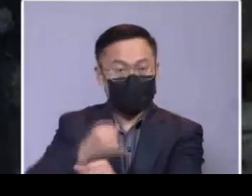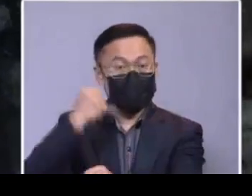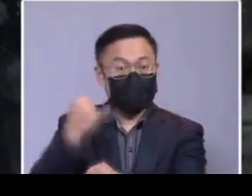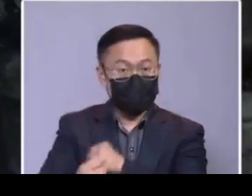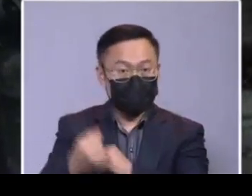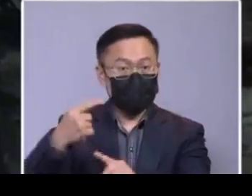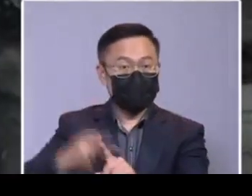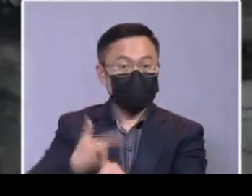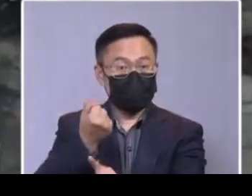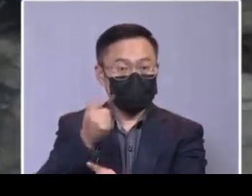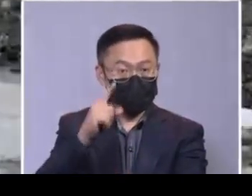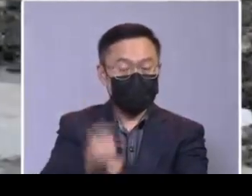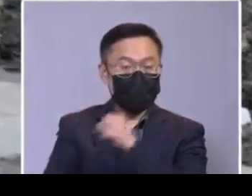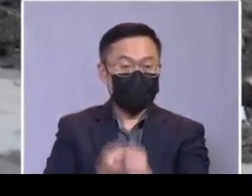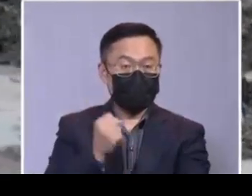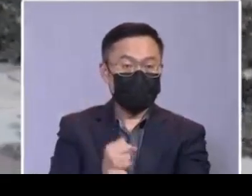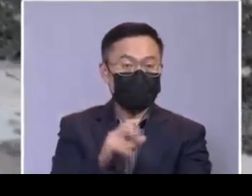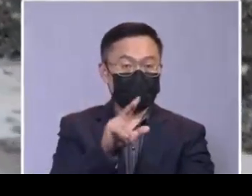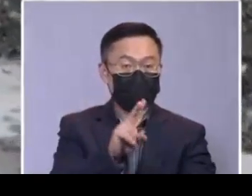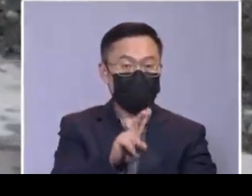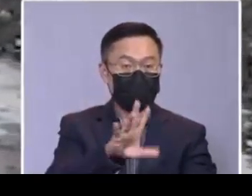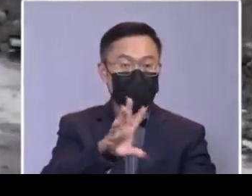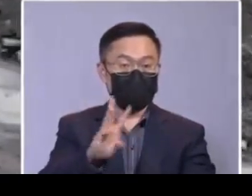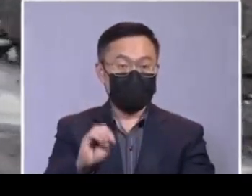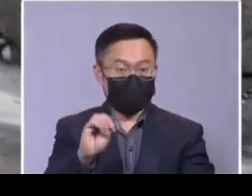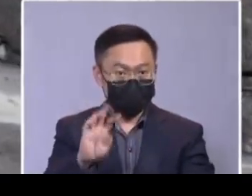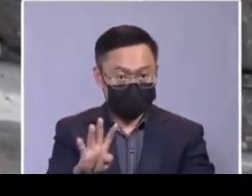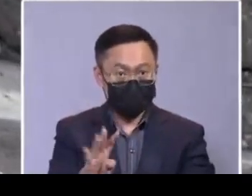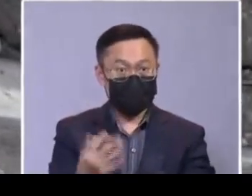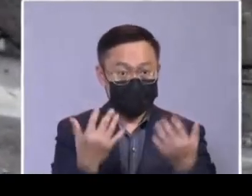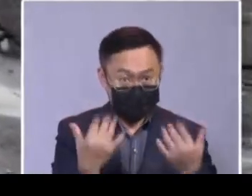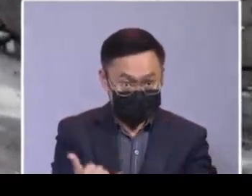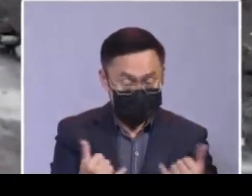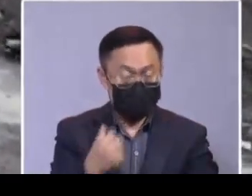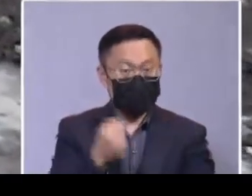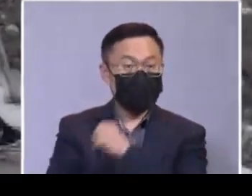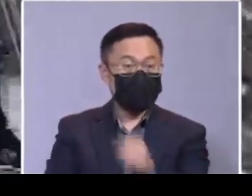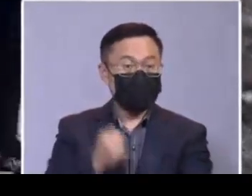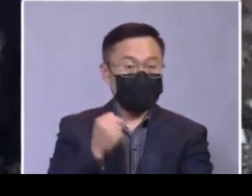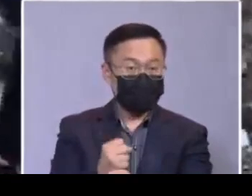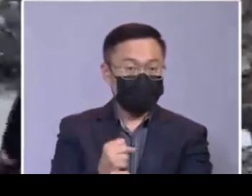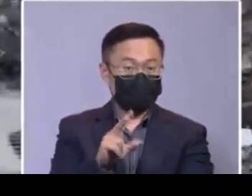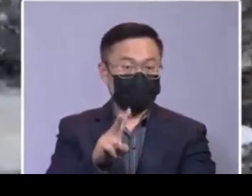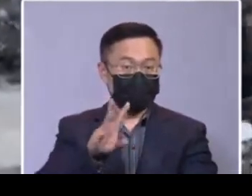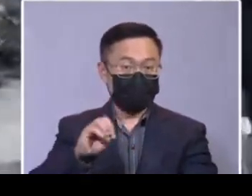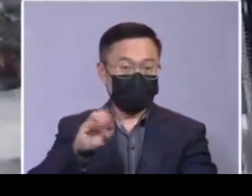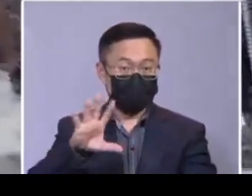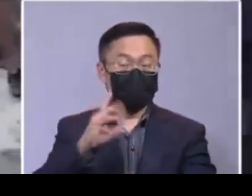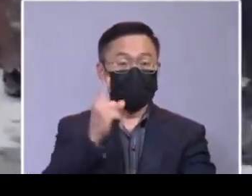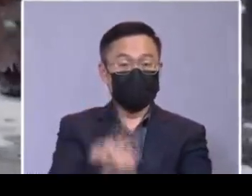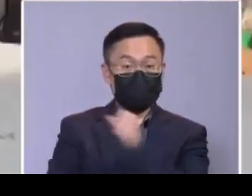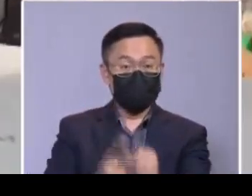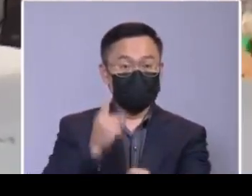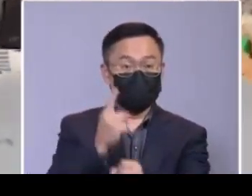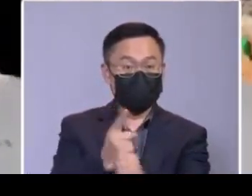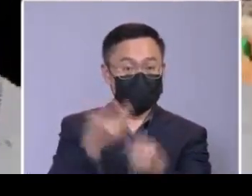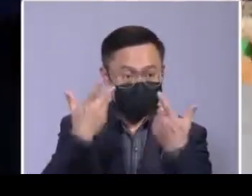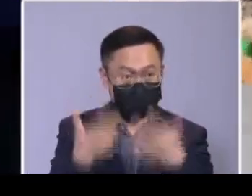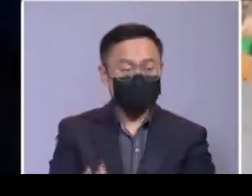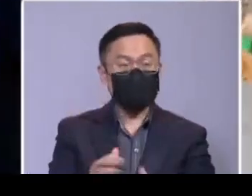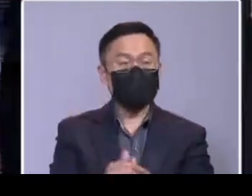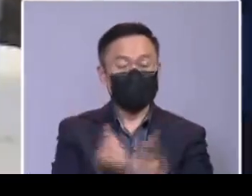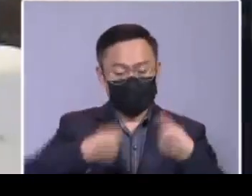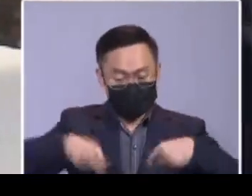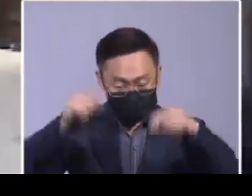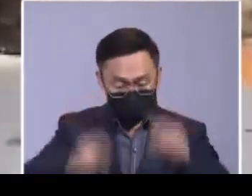พฤศจิกายน2564แต่นี่มันพฤศจิกายน2565แล้วเลยมาแล้วปีนึง